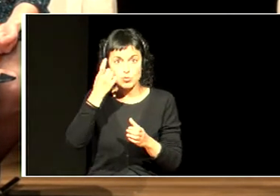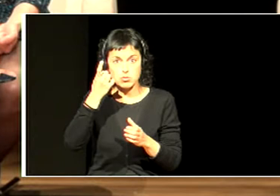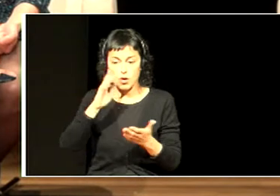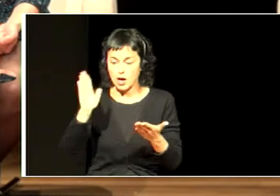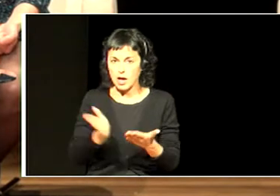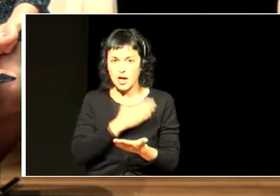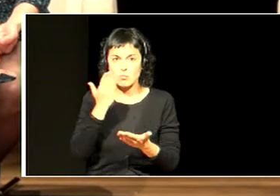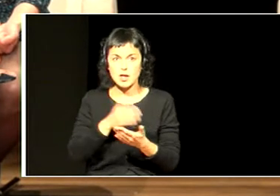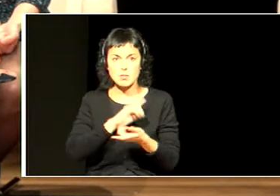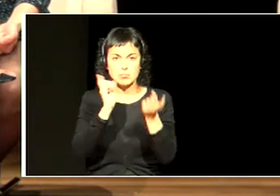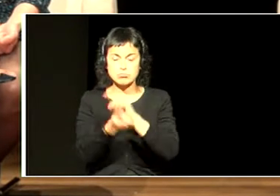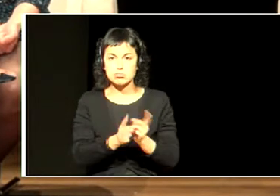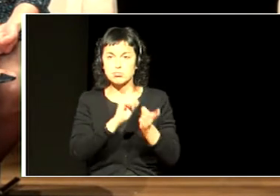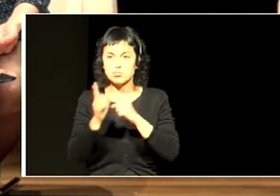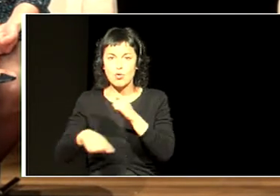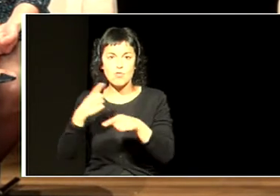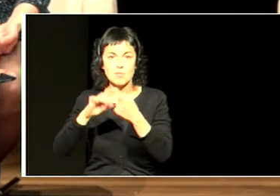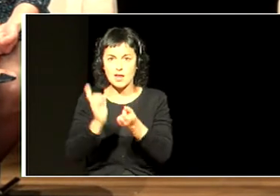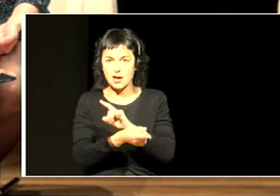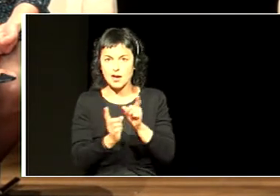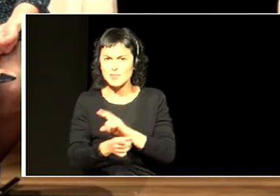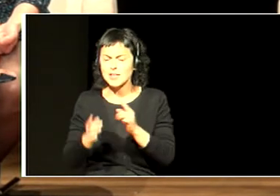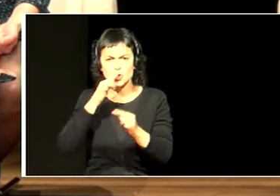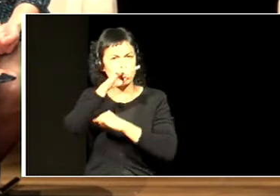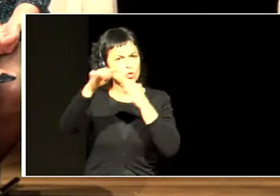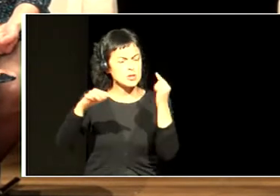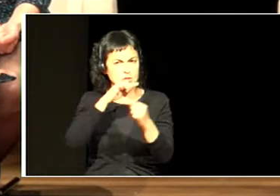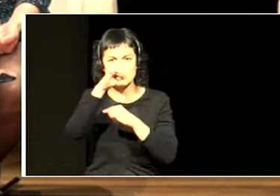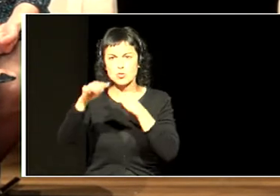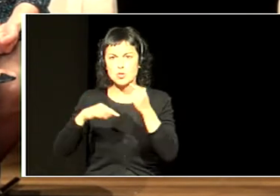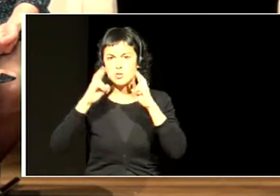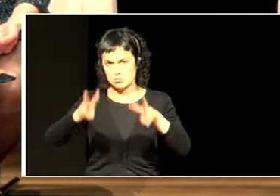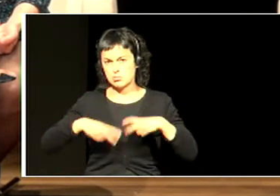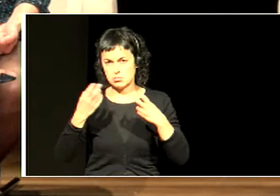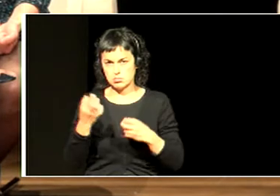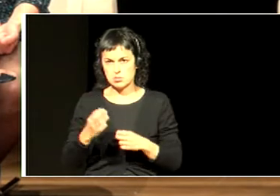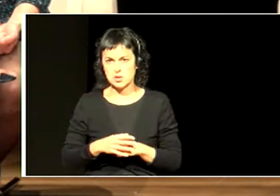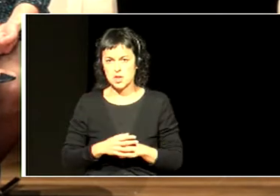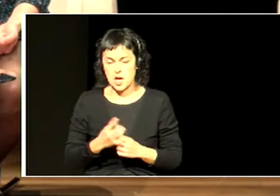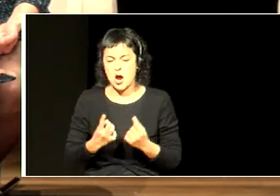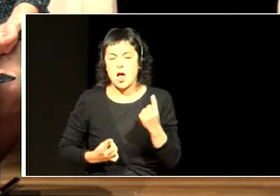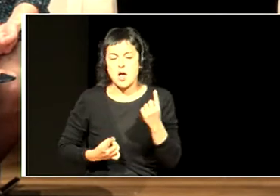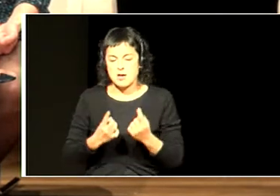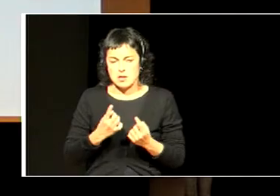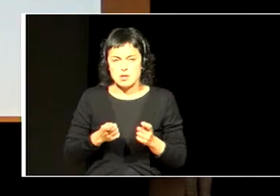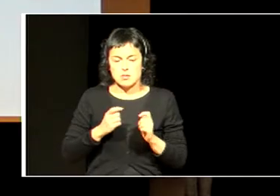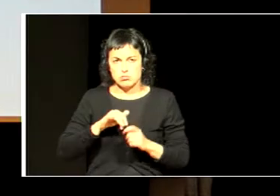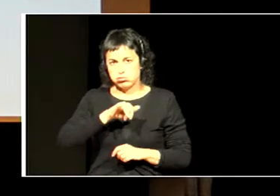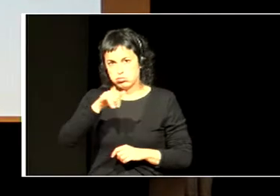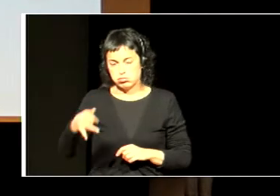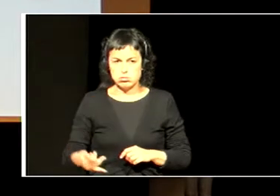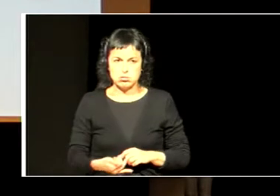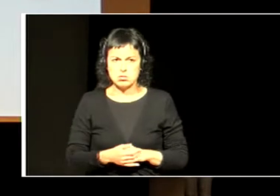berriztu behar dugu. Eta hori, benetan, esaten dizuet, batzutan neketsua bihurtzen da. Baina